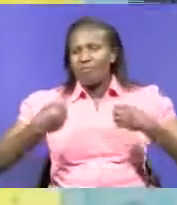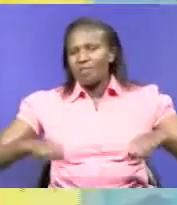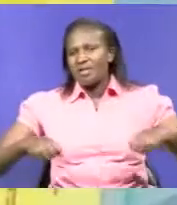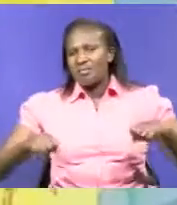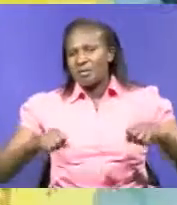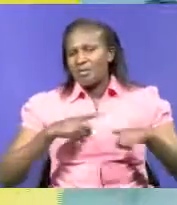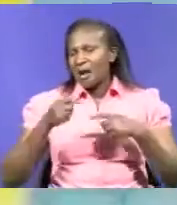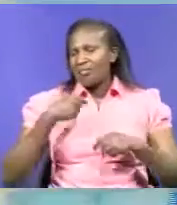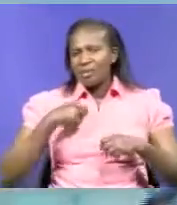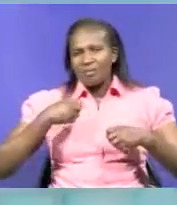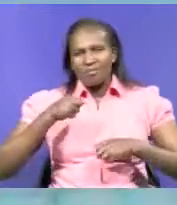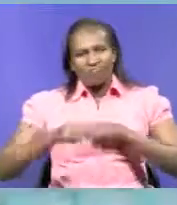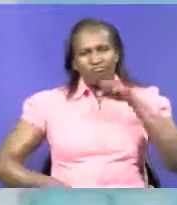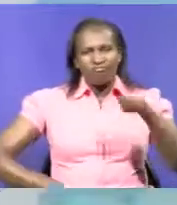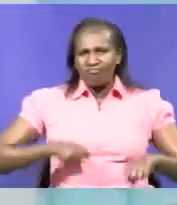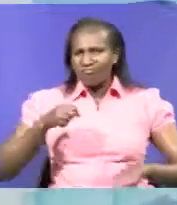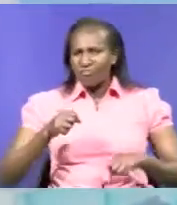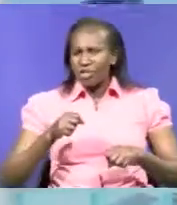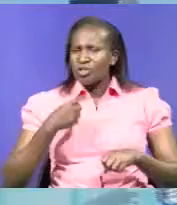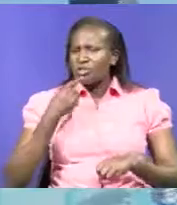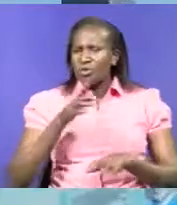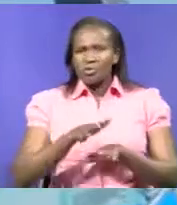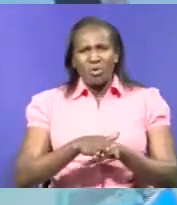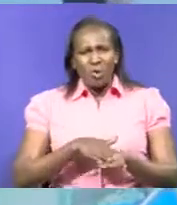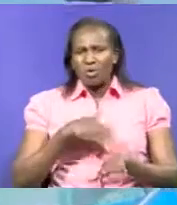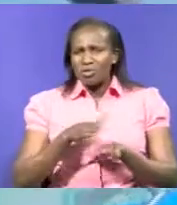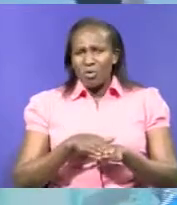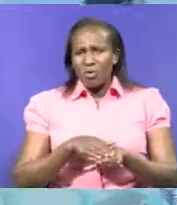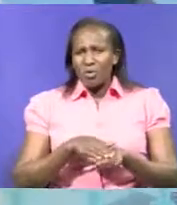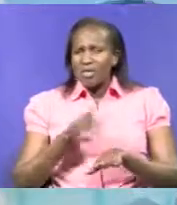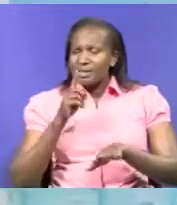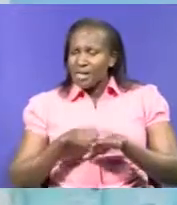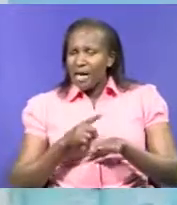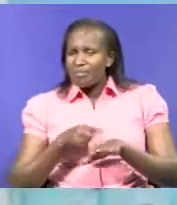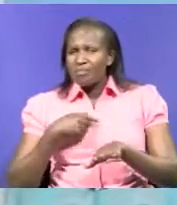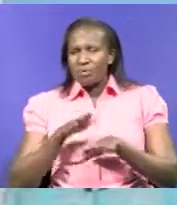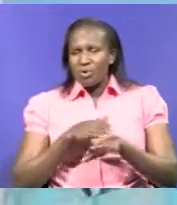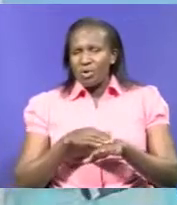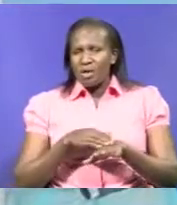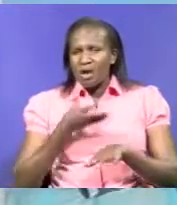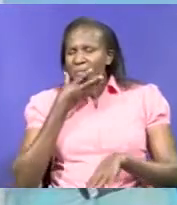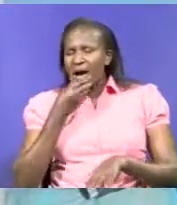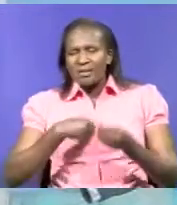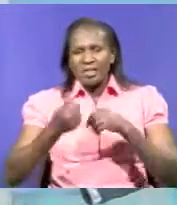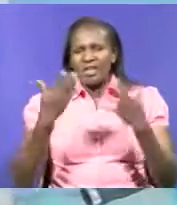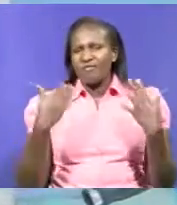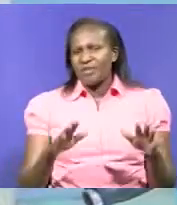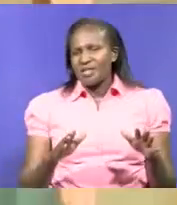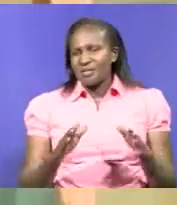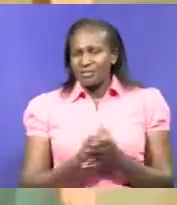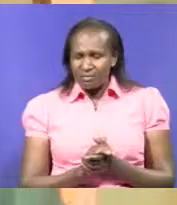niko na baiskeli. Kitambo nifike kwa duka walishauza. Sasa unapata vitu zangu narudi nazo